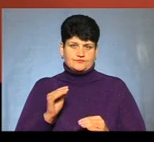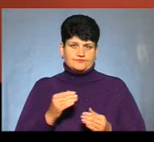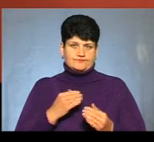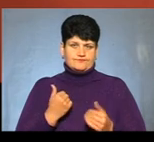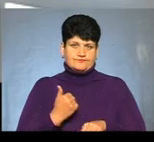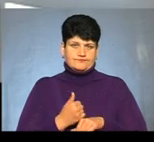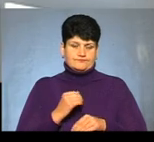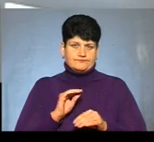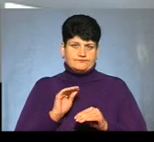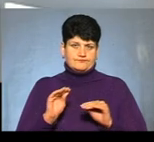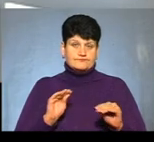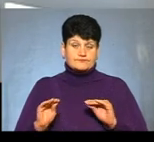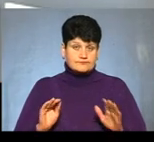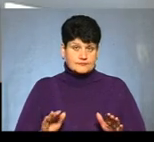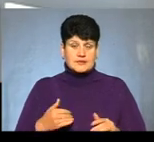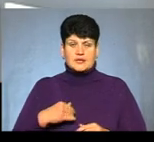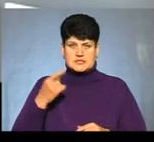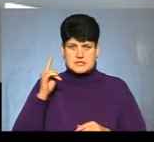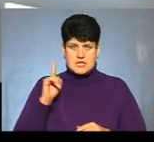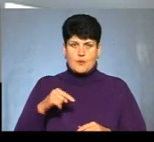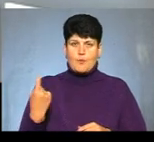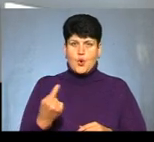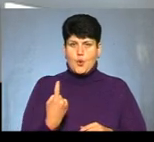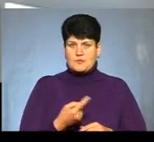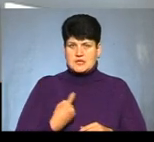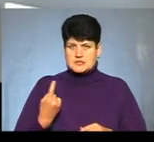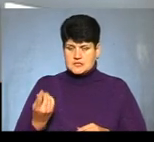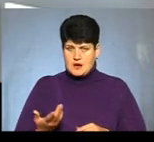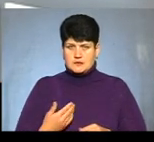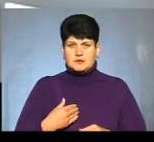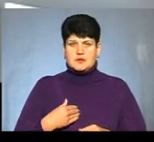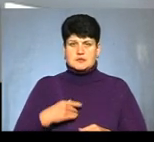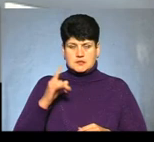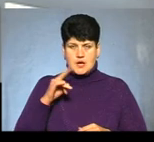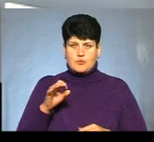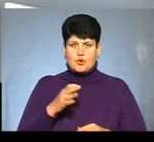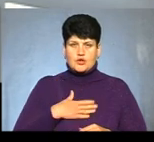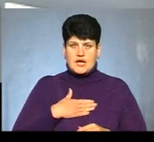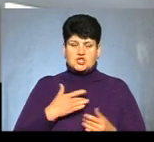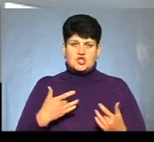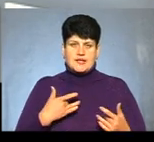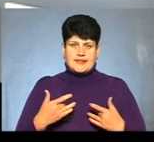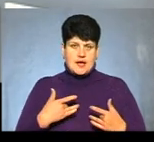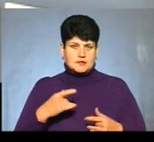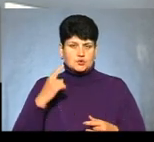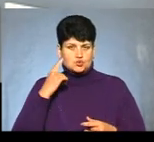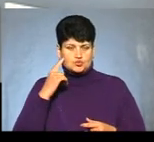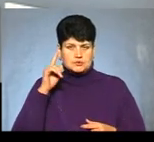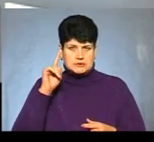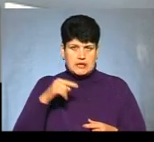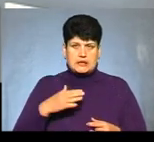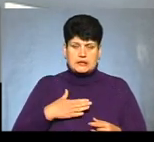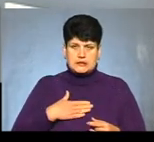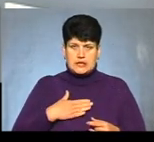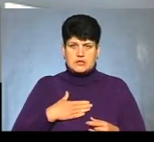Мосійчука. Тобто нас знають по областях, про наш театр чують і